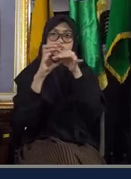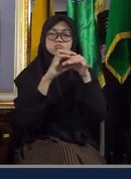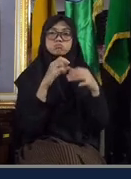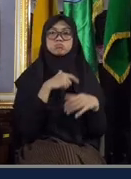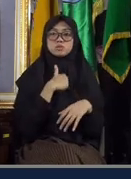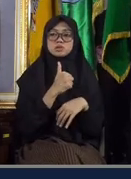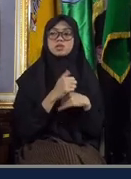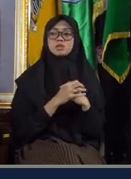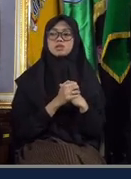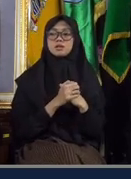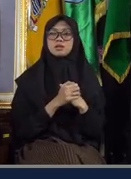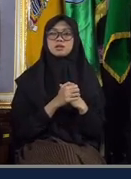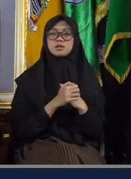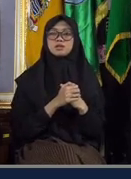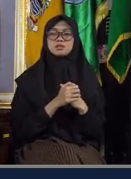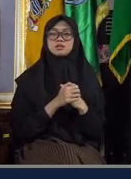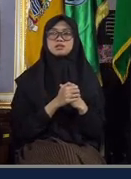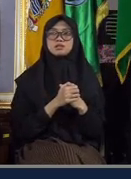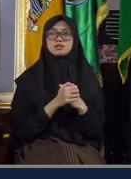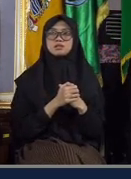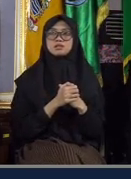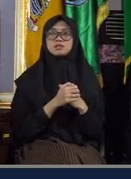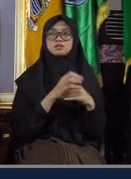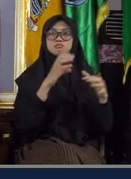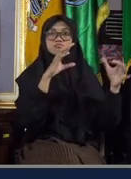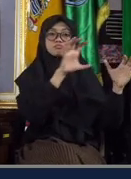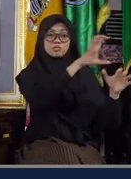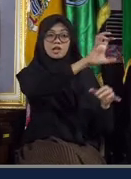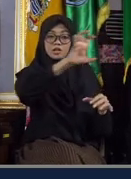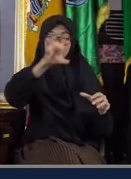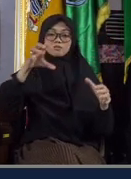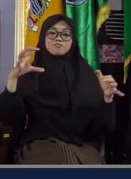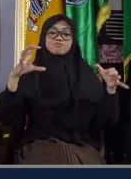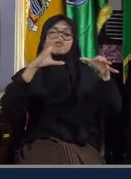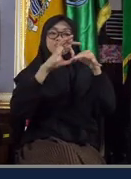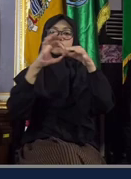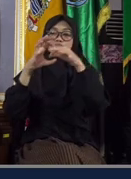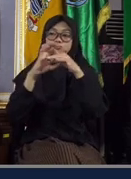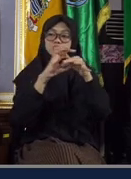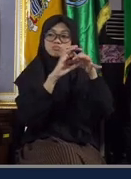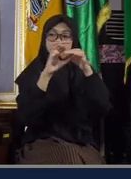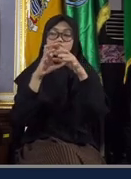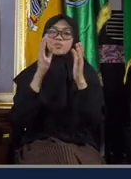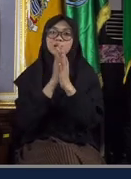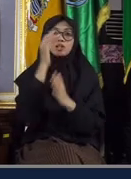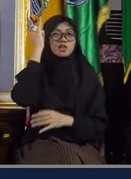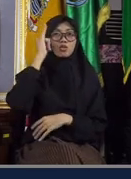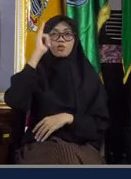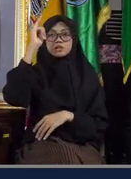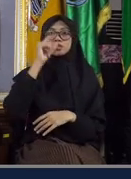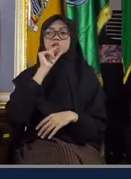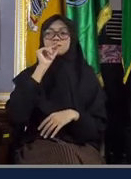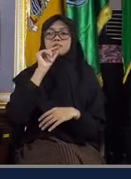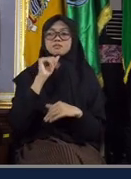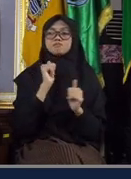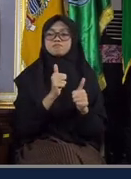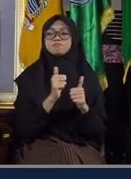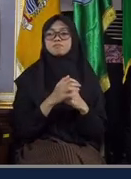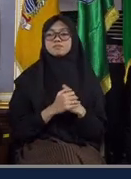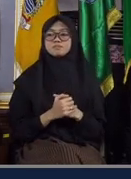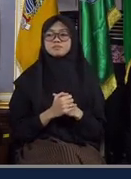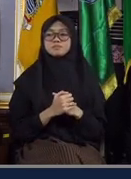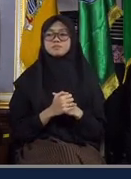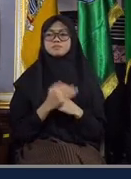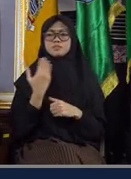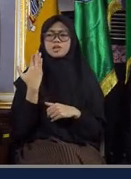kerjasama antar wilayah manfaat yang diperoleh sesuai dengan keunggulan bisa disinergikan dan inovasi untuk masuk pendek tadi